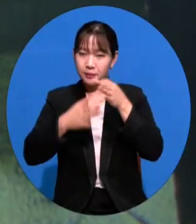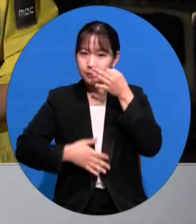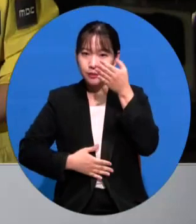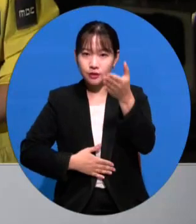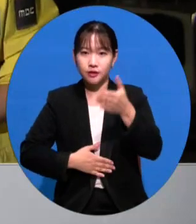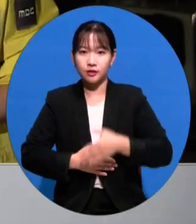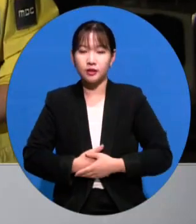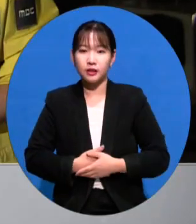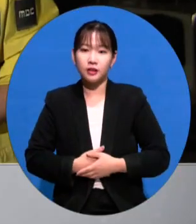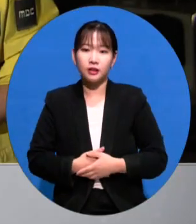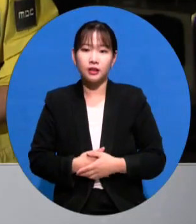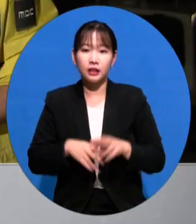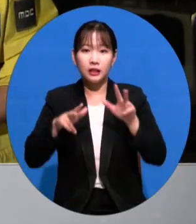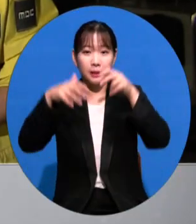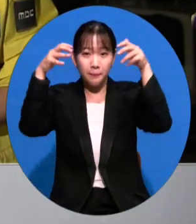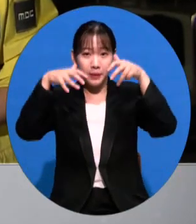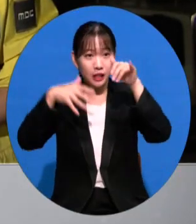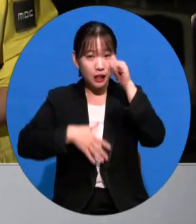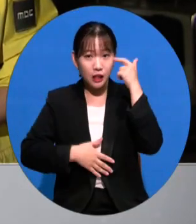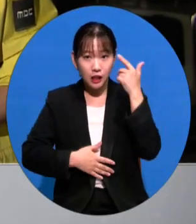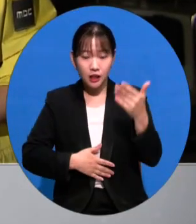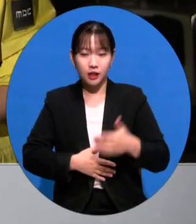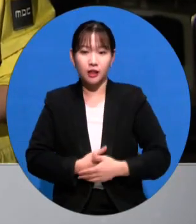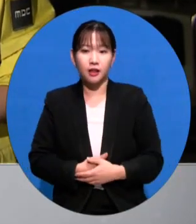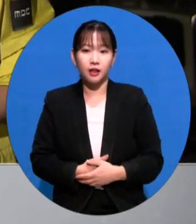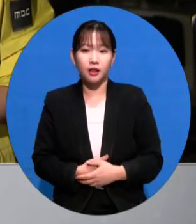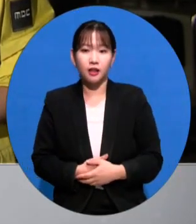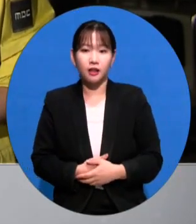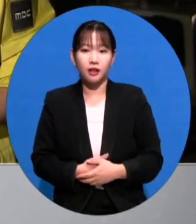연결해보겠습니다. 서희령 기자, 지금 비가 내리고 있나요?